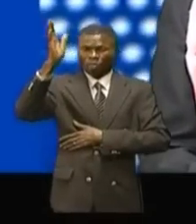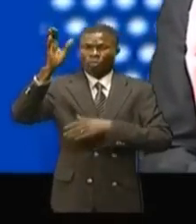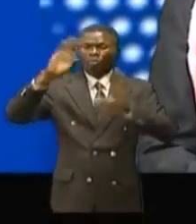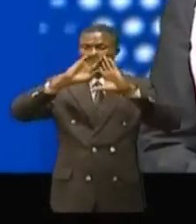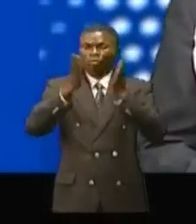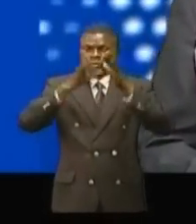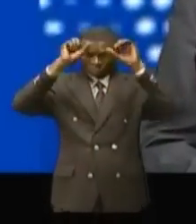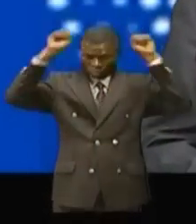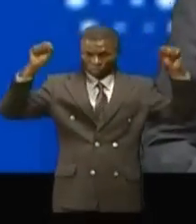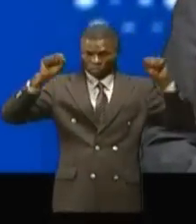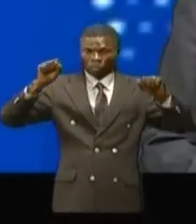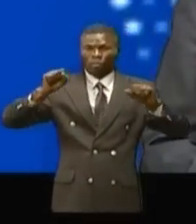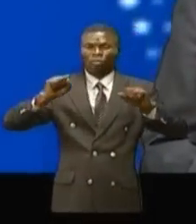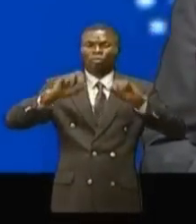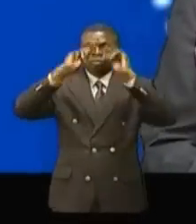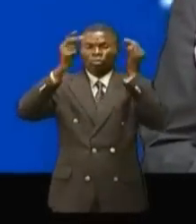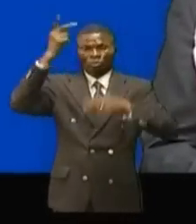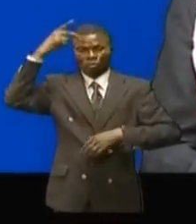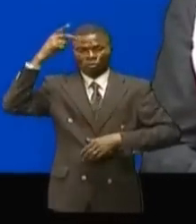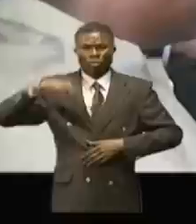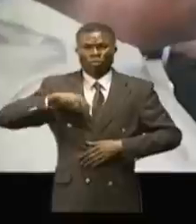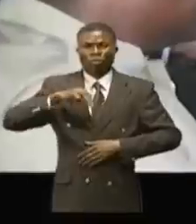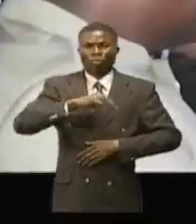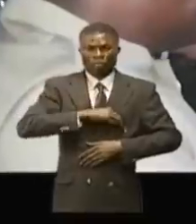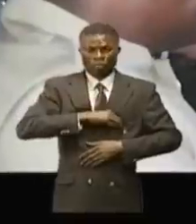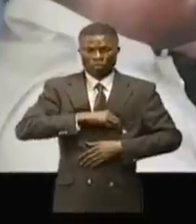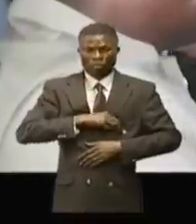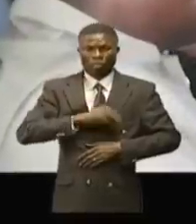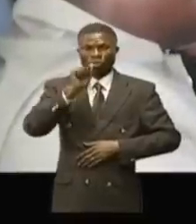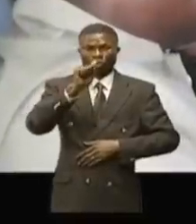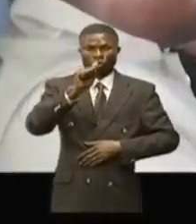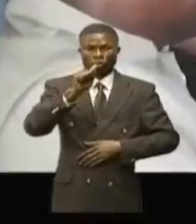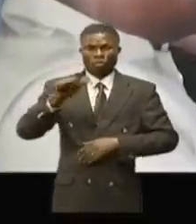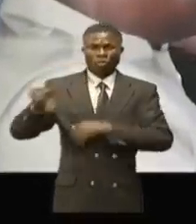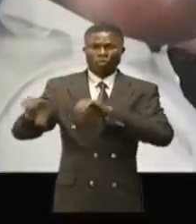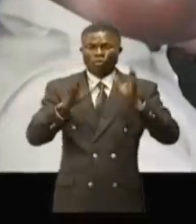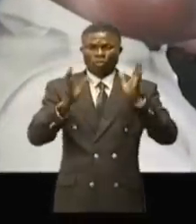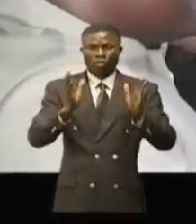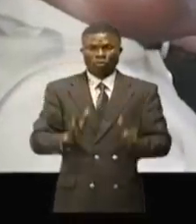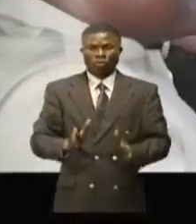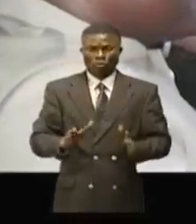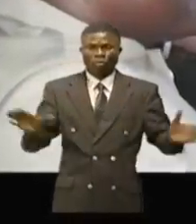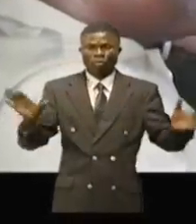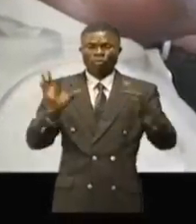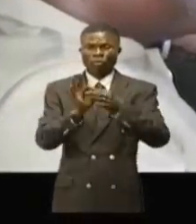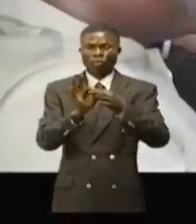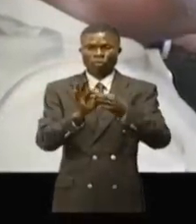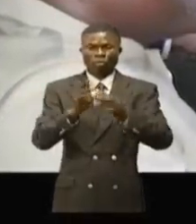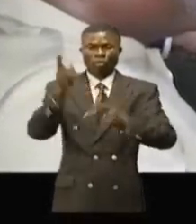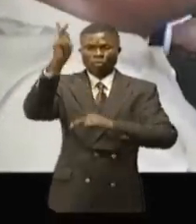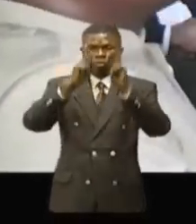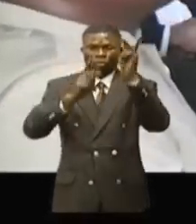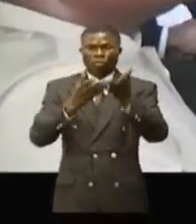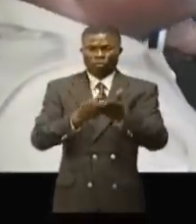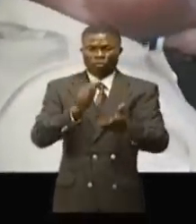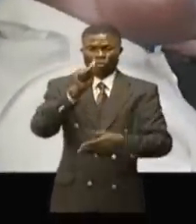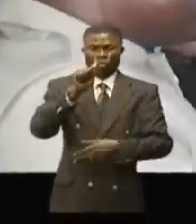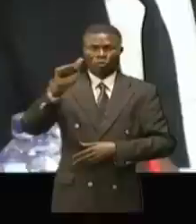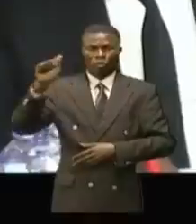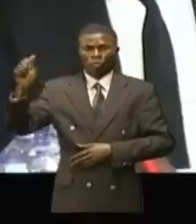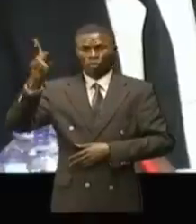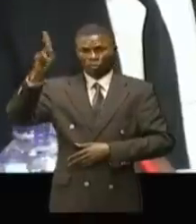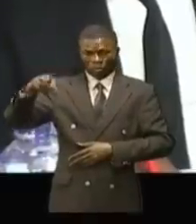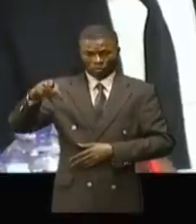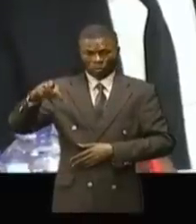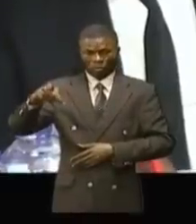des partis membres du regroupement politique Alliance des acteurs attachés au peuple, AAAP